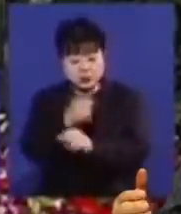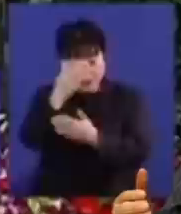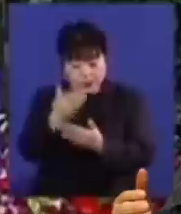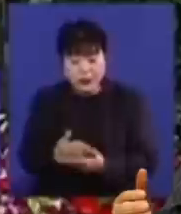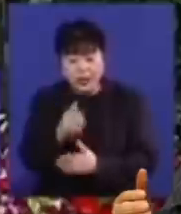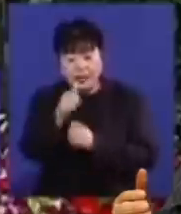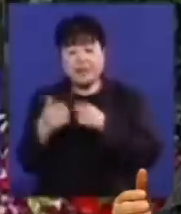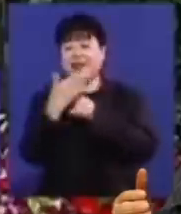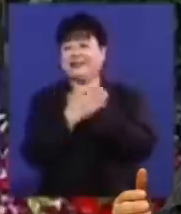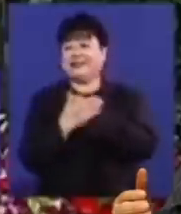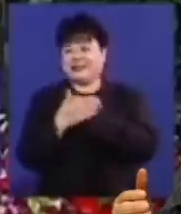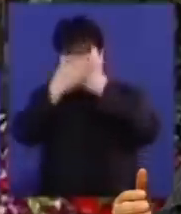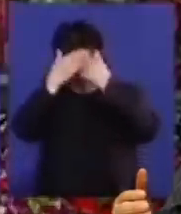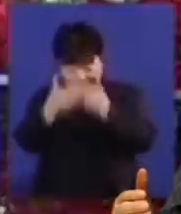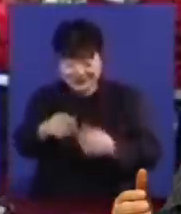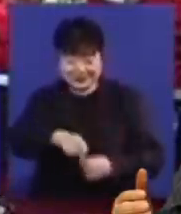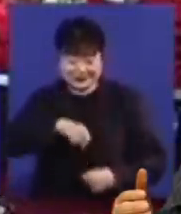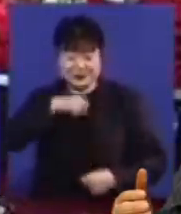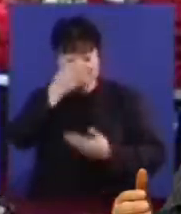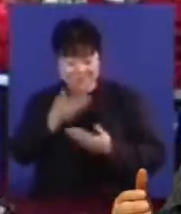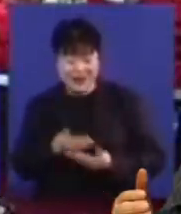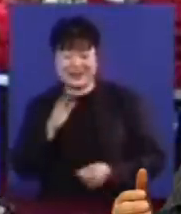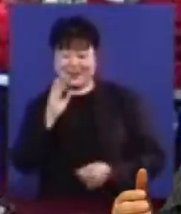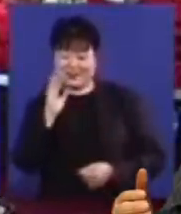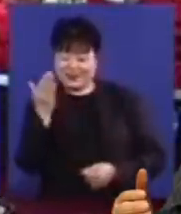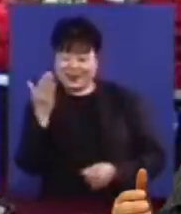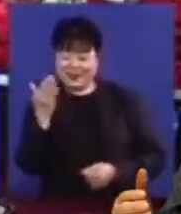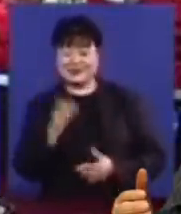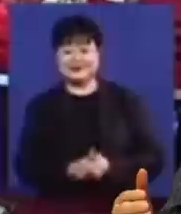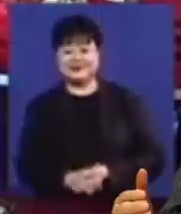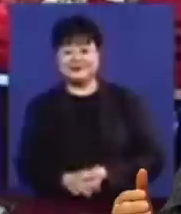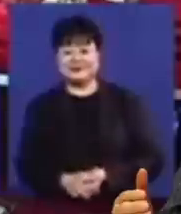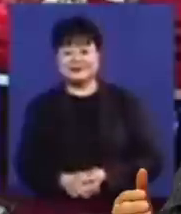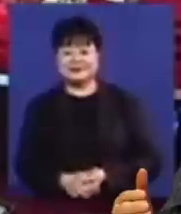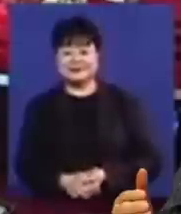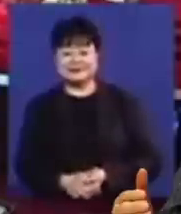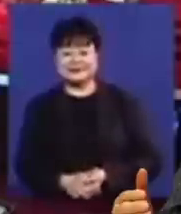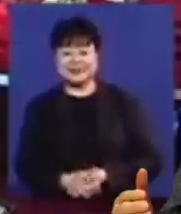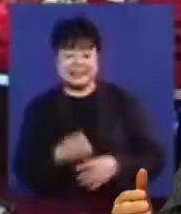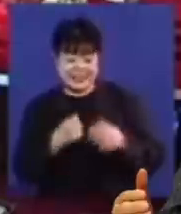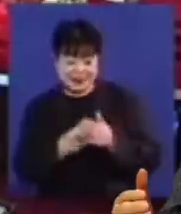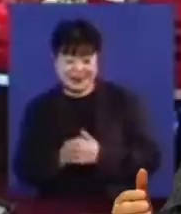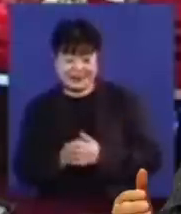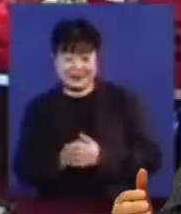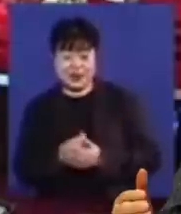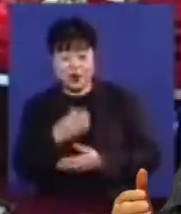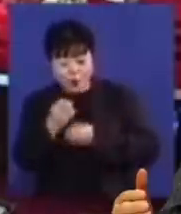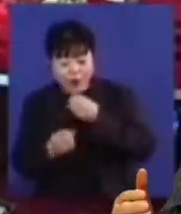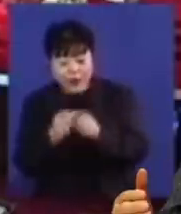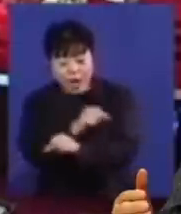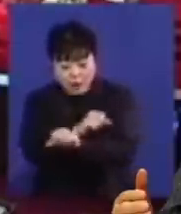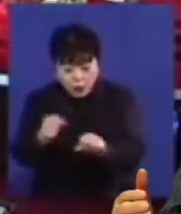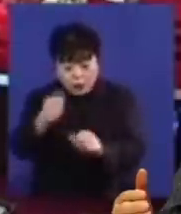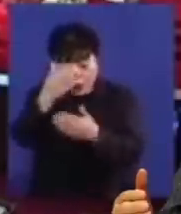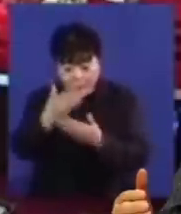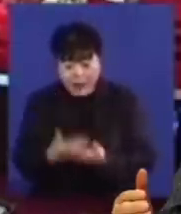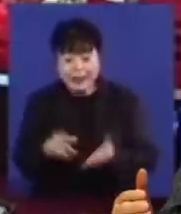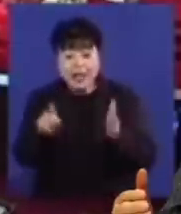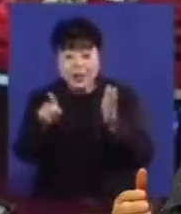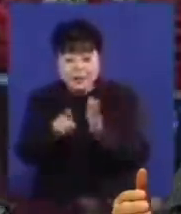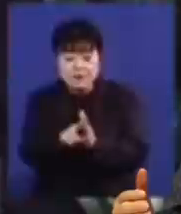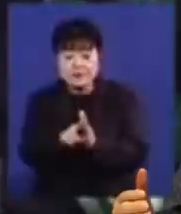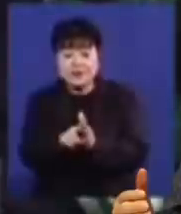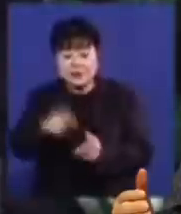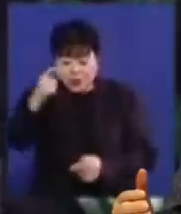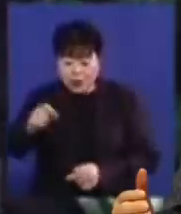하나님의 은혜로 값없이 의롭다 하심을 얻은 자 되었느니라. 그러므로 회개와 용서를 받아야 신앙이